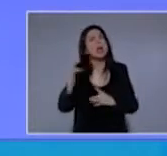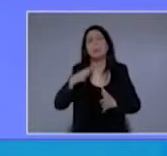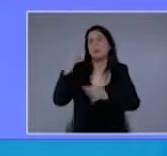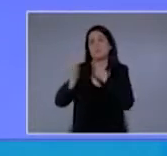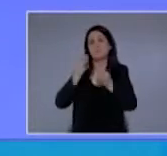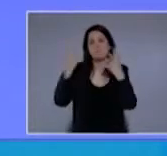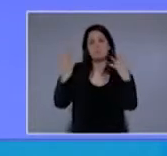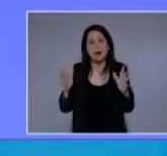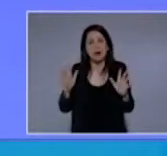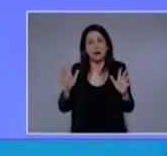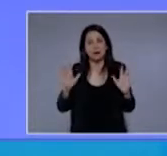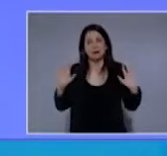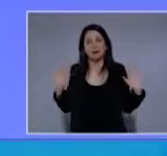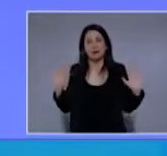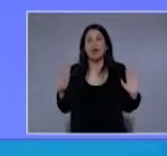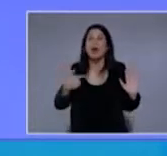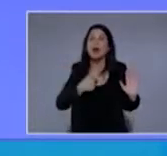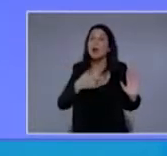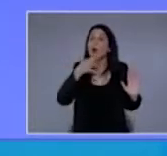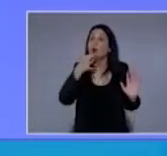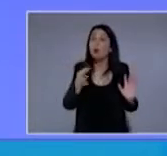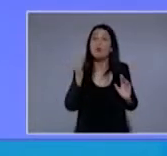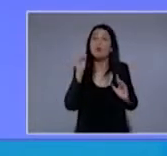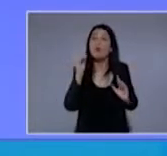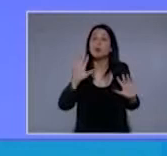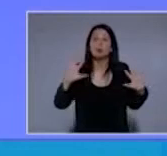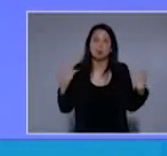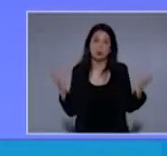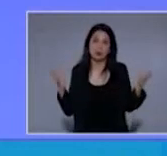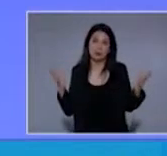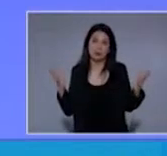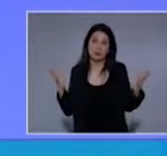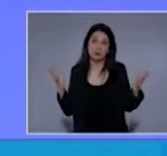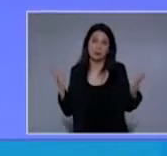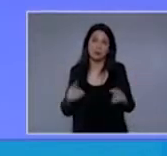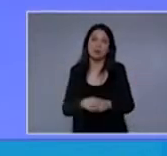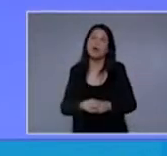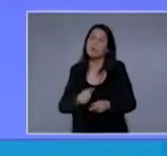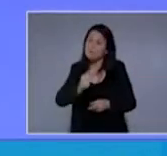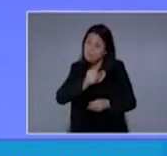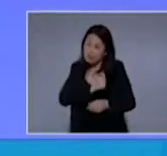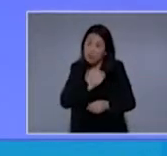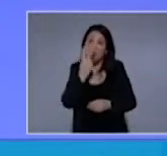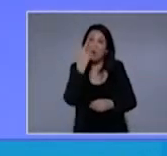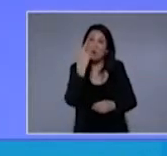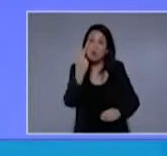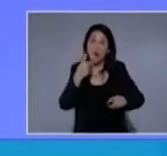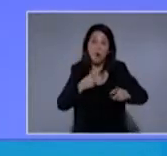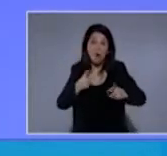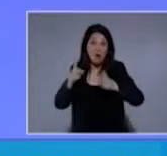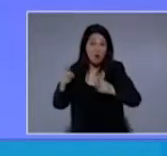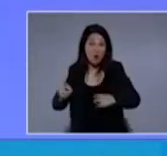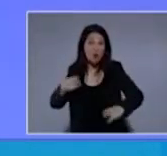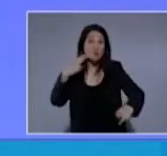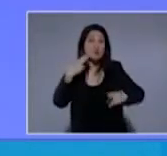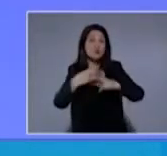στη μέση και είπε να μην έχω εγώ λεφτά, δεν χρειαζόμαστε την κυβέρνηση για να μην εισπράξει η κυβέρνηση του